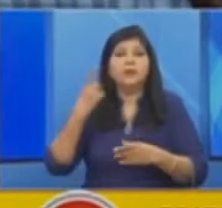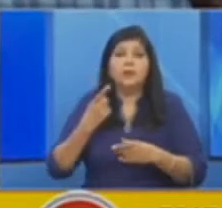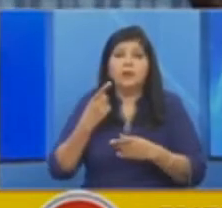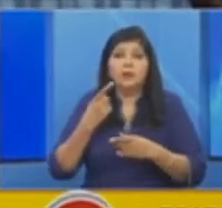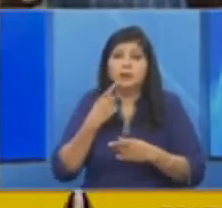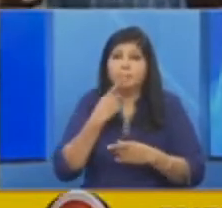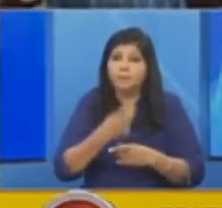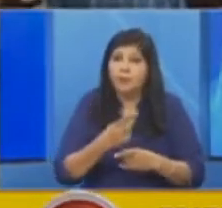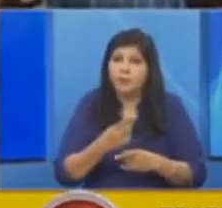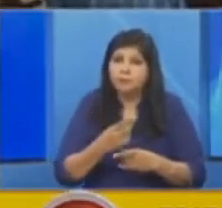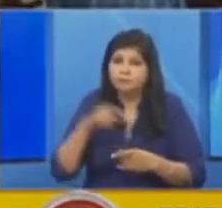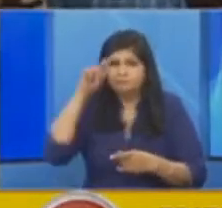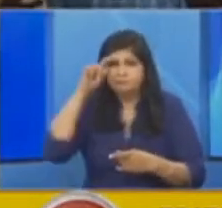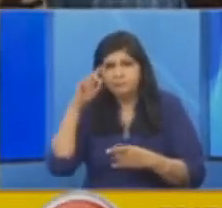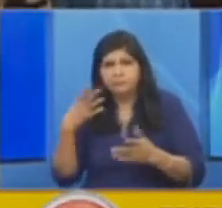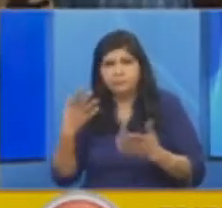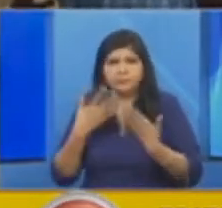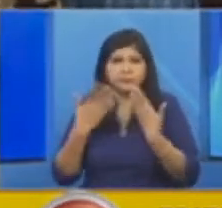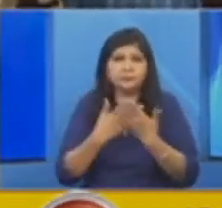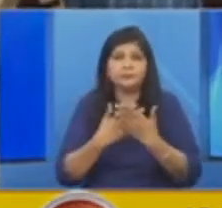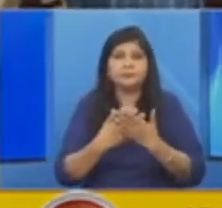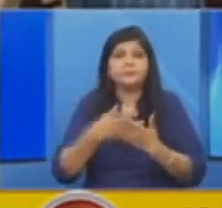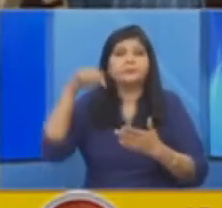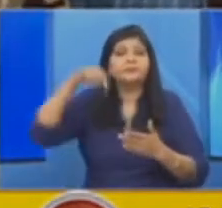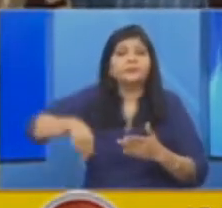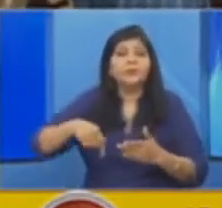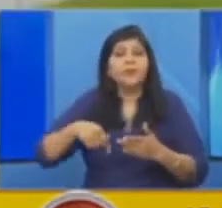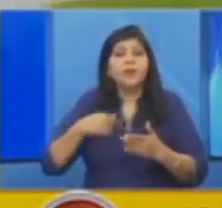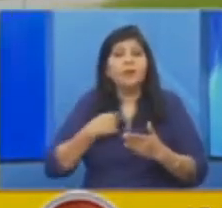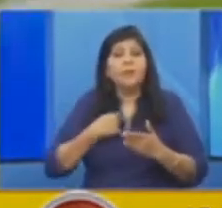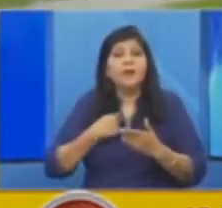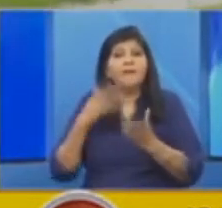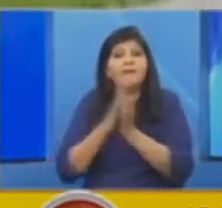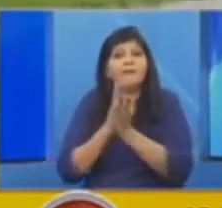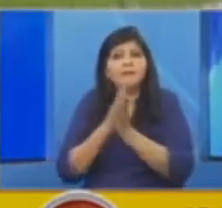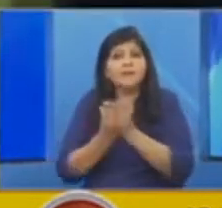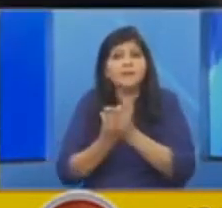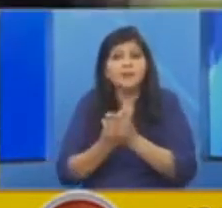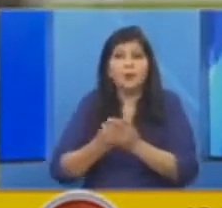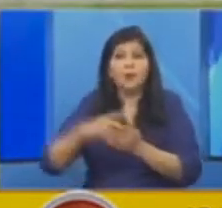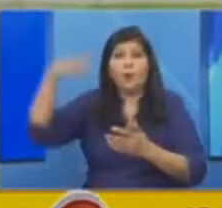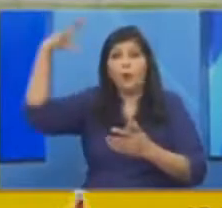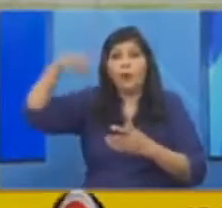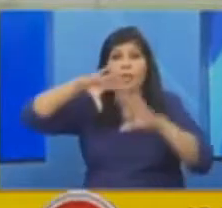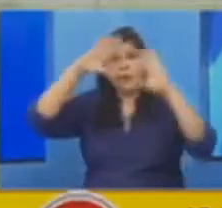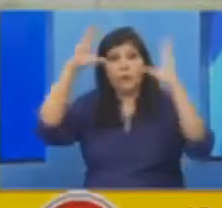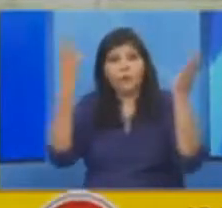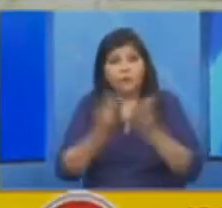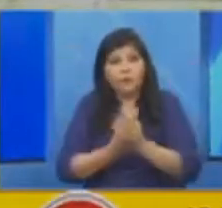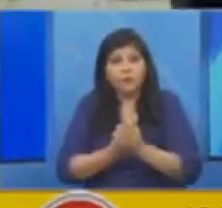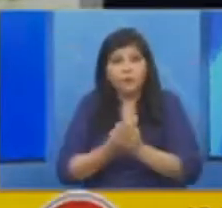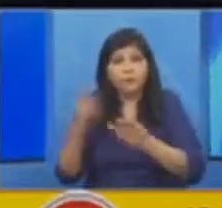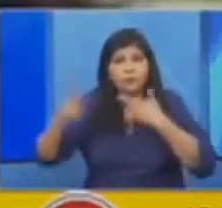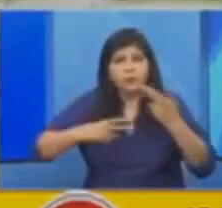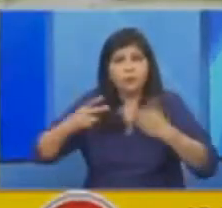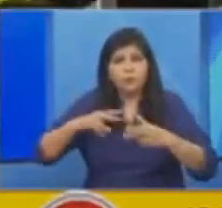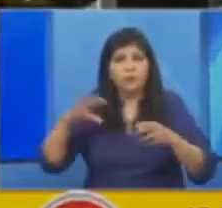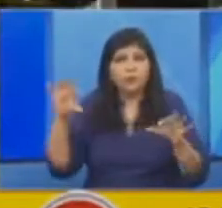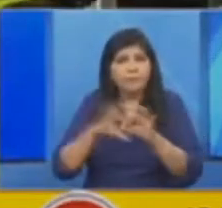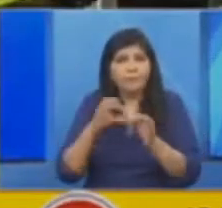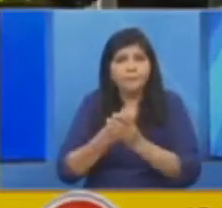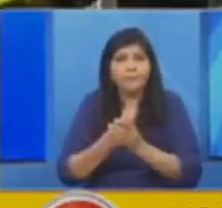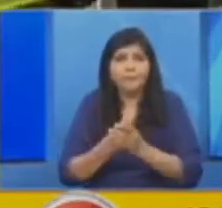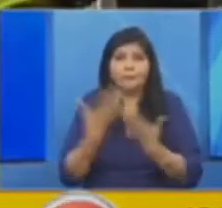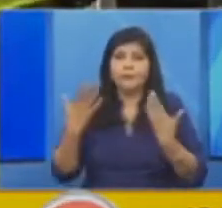अवश्या हमारे ध्यान में आएगी हमारे पर्व और परियावरण इन दोनों के बीच एक